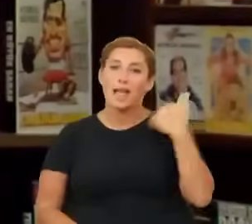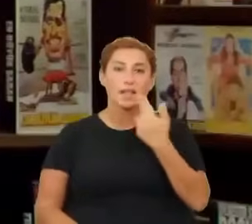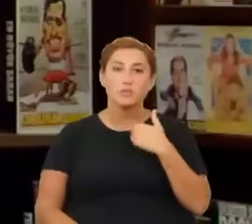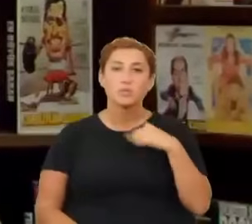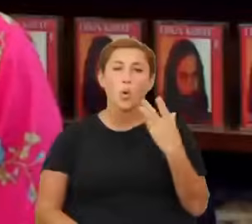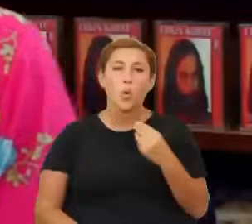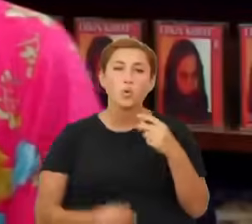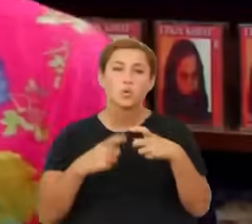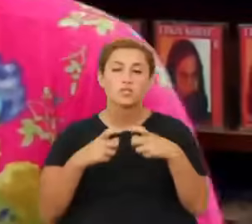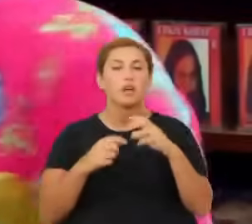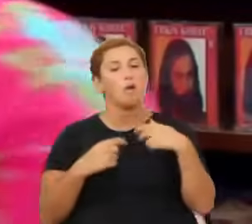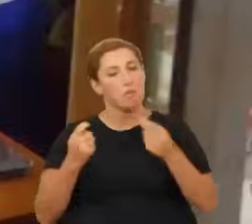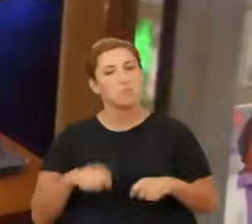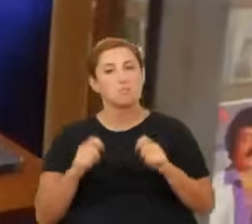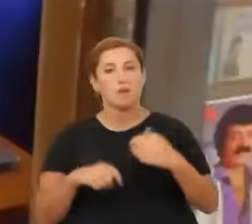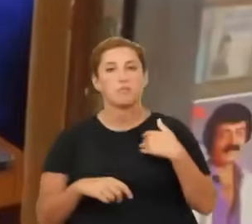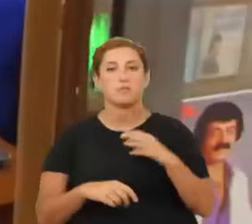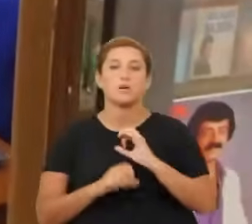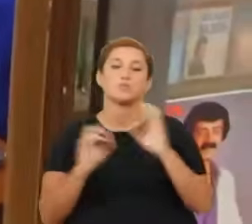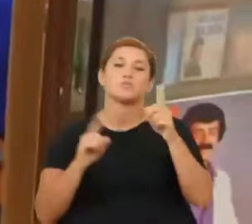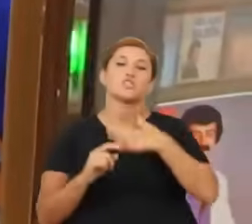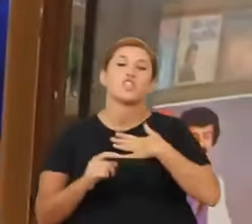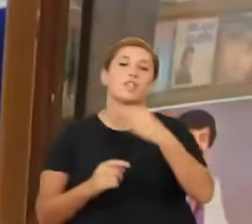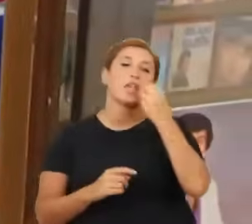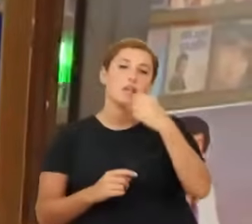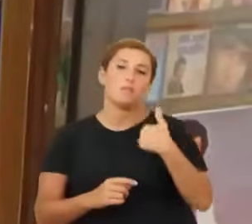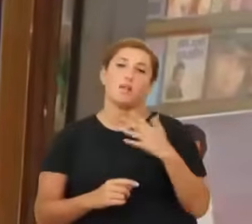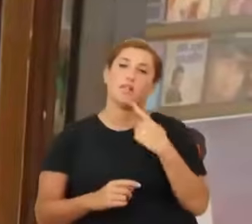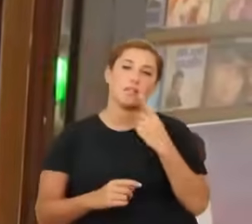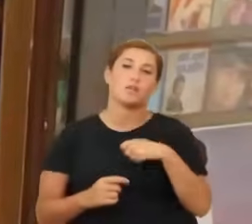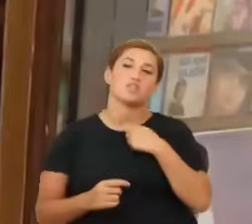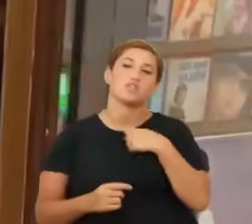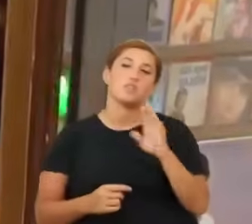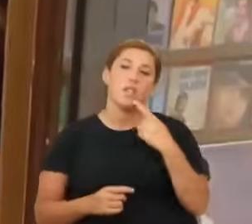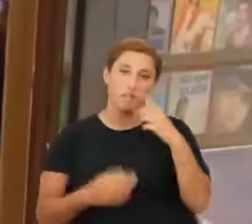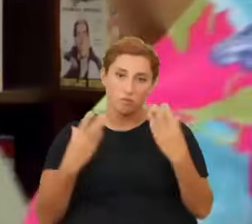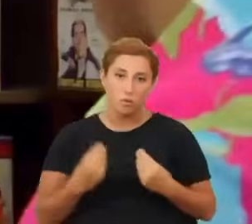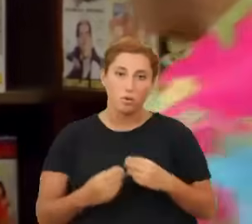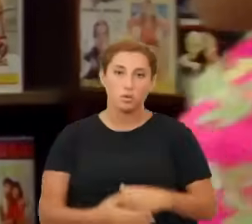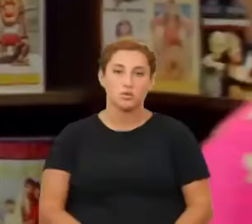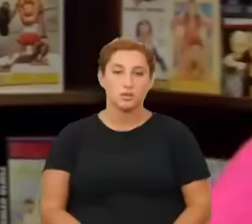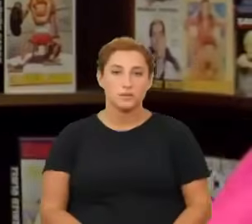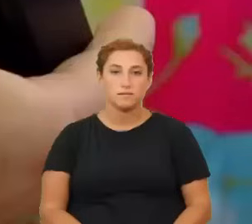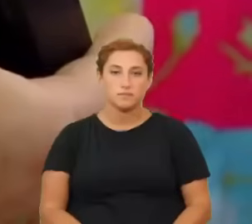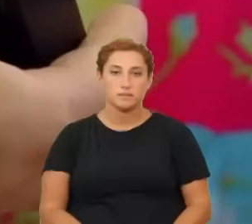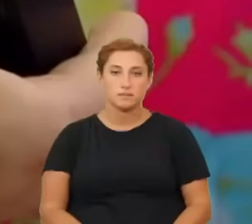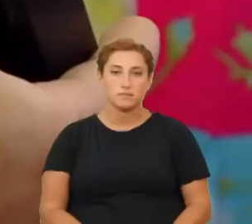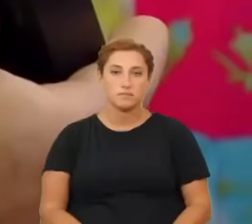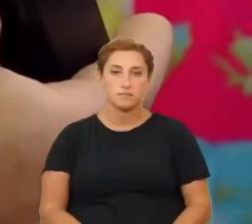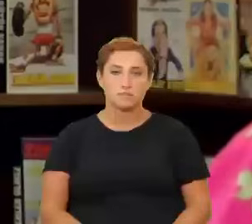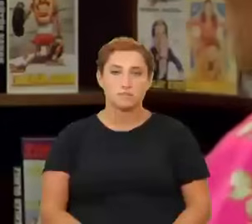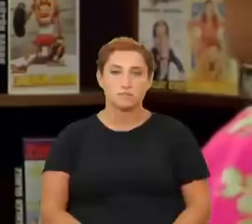Ne oldu bizim film işi? Hallettim. Abi senin canını yiyeyim ben ya. Ne demek ya? Saçmalama. Lafım olur. Al bakalım. Hakkari'de bir